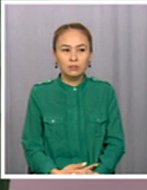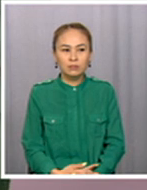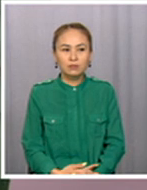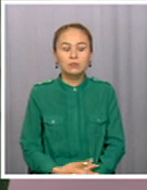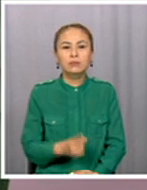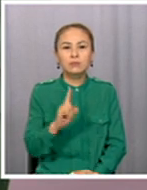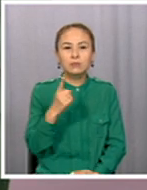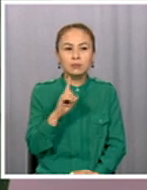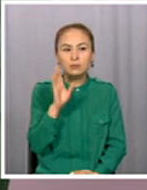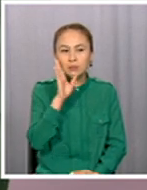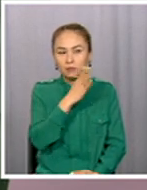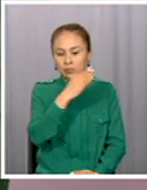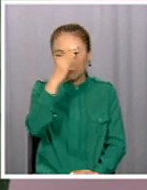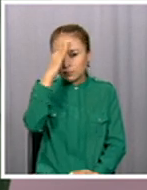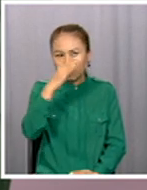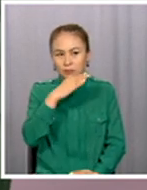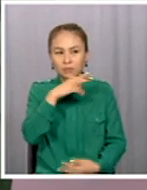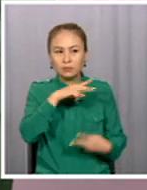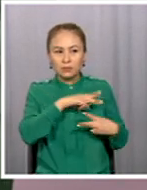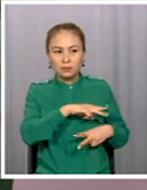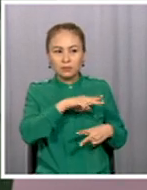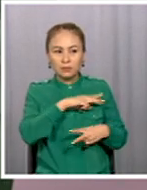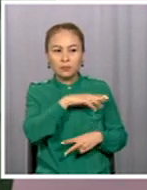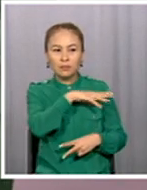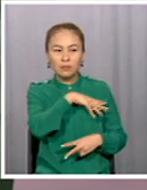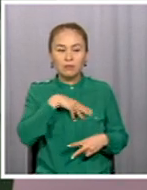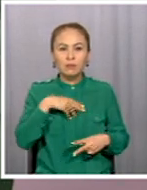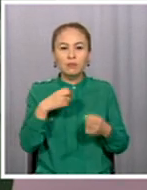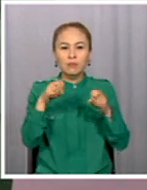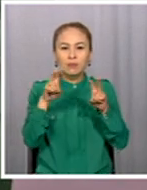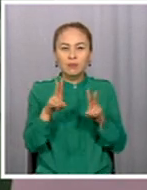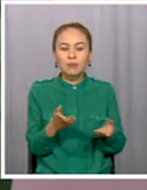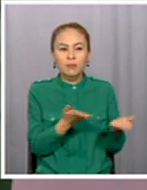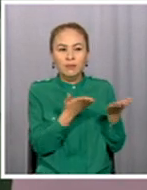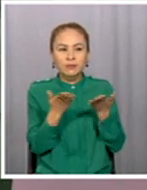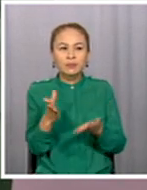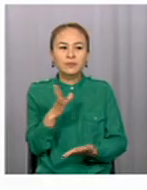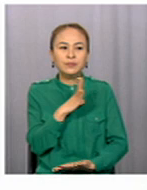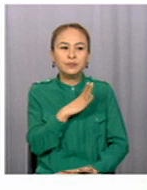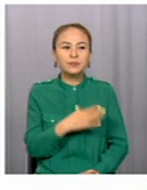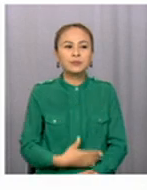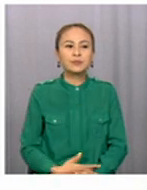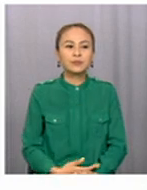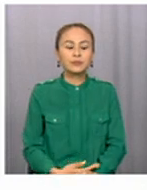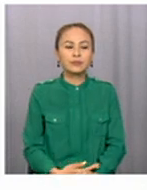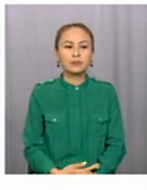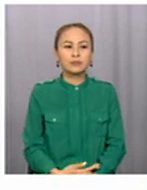Неге ата-аналар мен еңбек ардагерлері арнайы шақырылды?